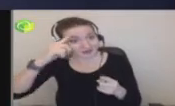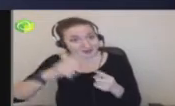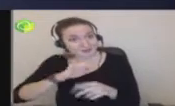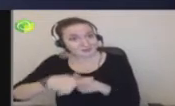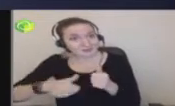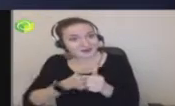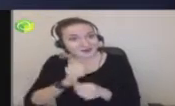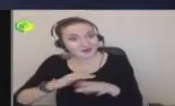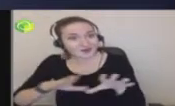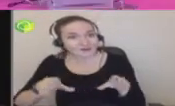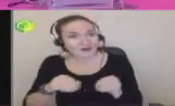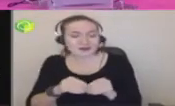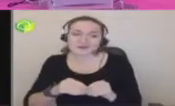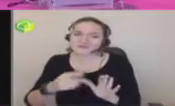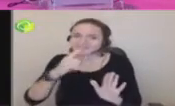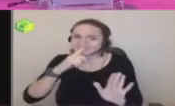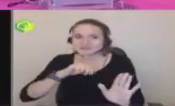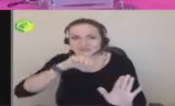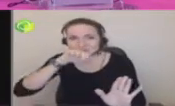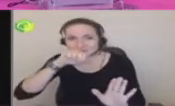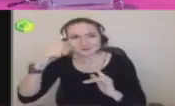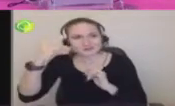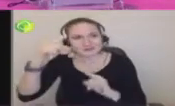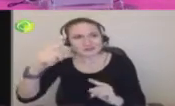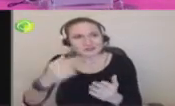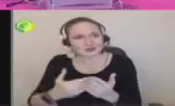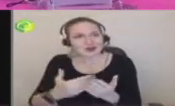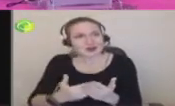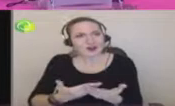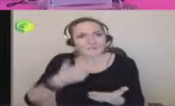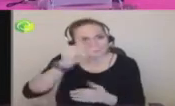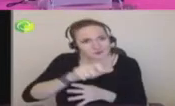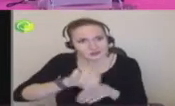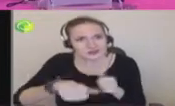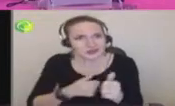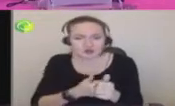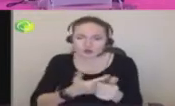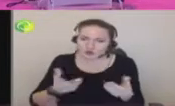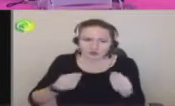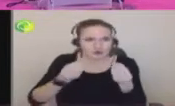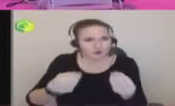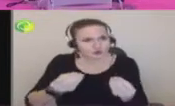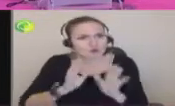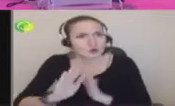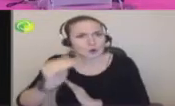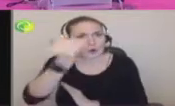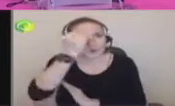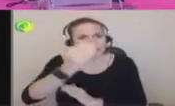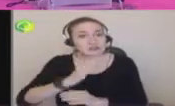très très attachée à défendre l'existence, la reconnaissance et l'accompagnement des aidants